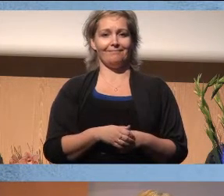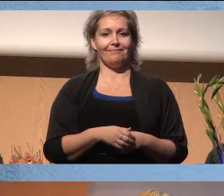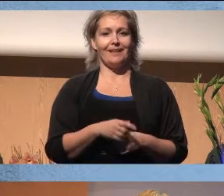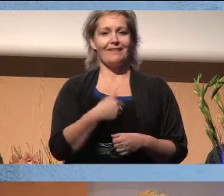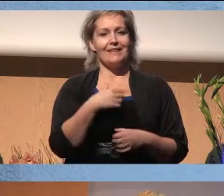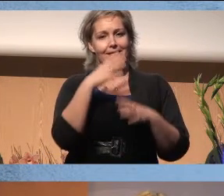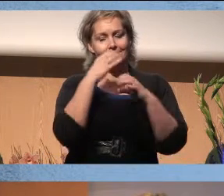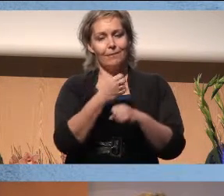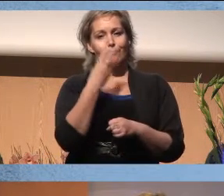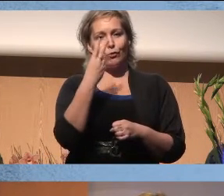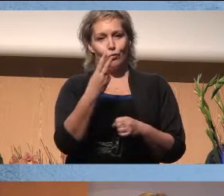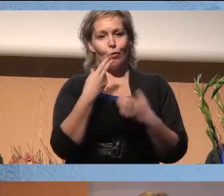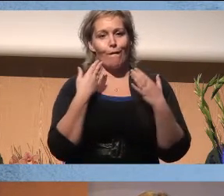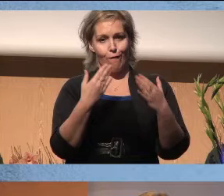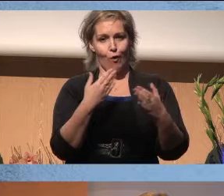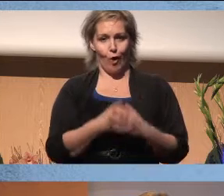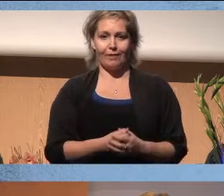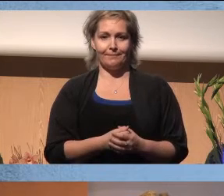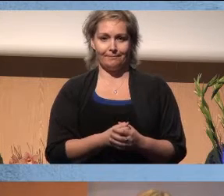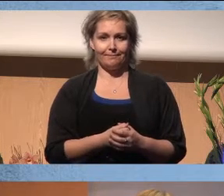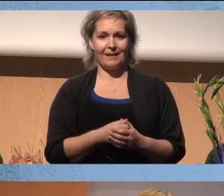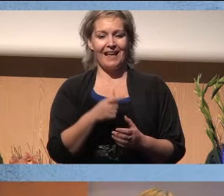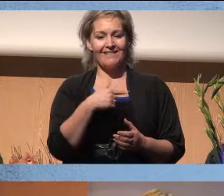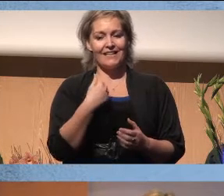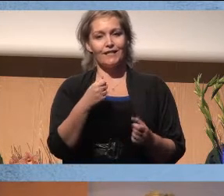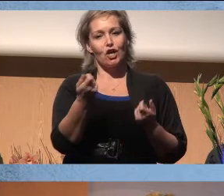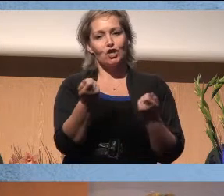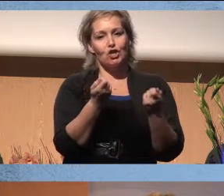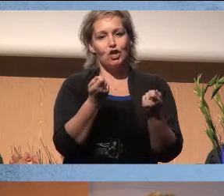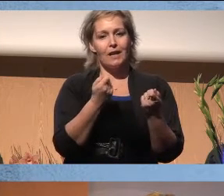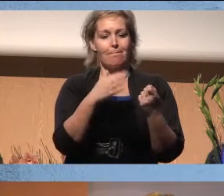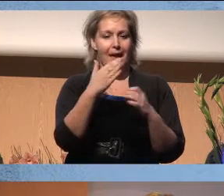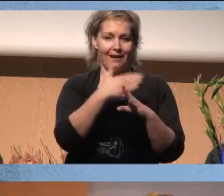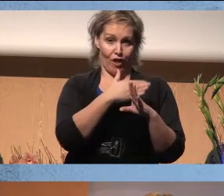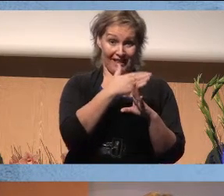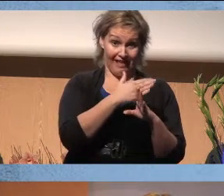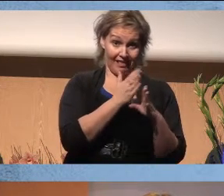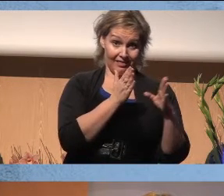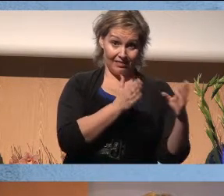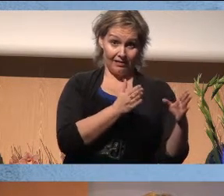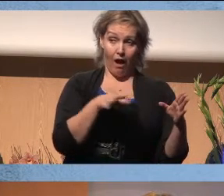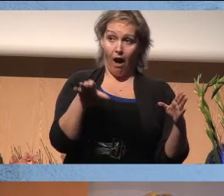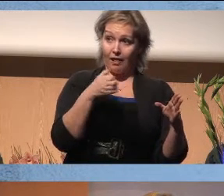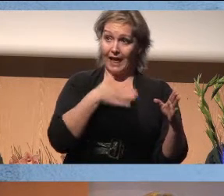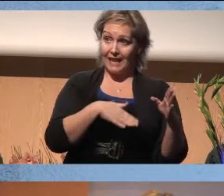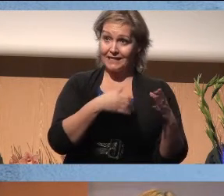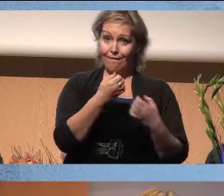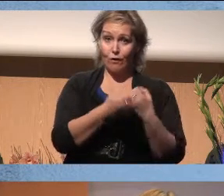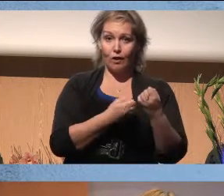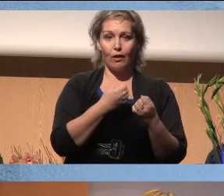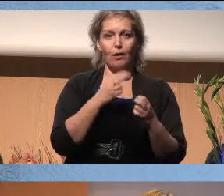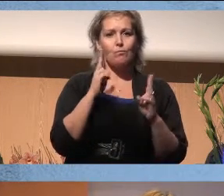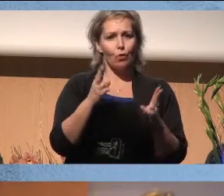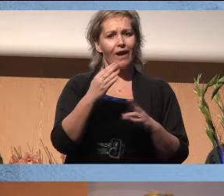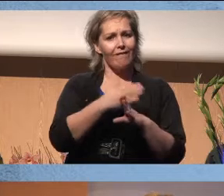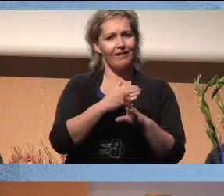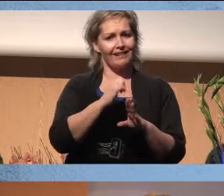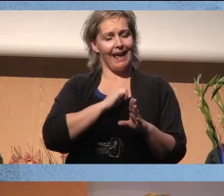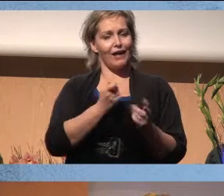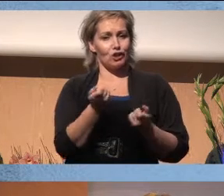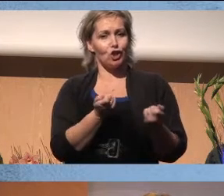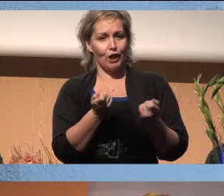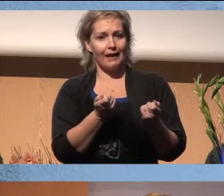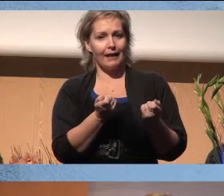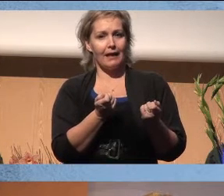Vi legger vekt på to forhold. Vi skal styre mer på kvalitet. Alle helseforetak bruker jo kvalitet i egen